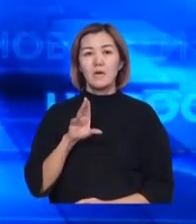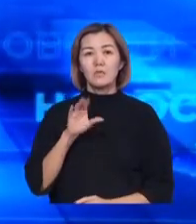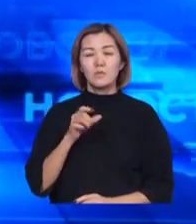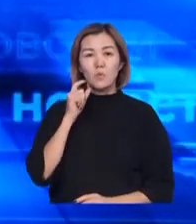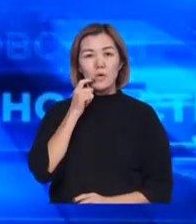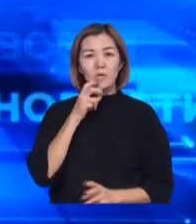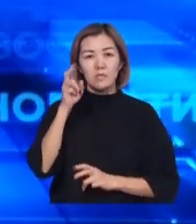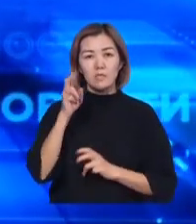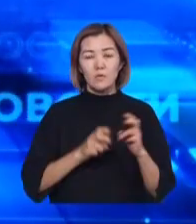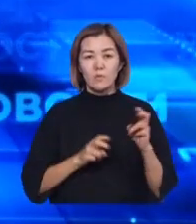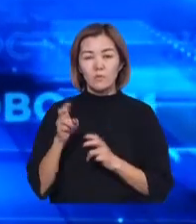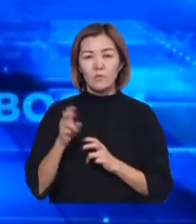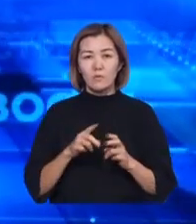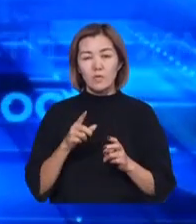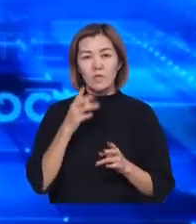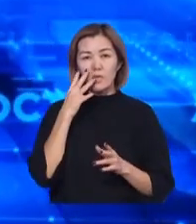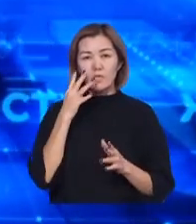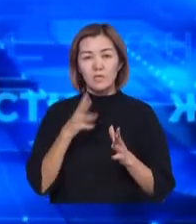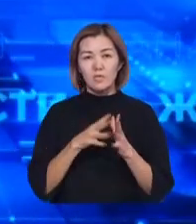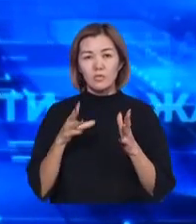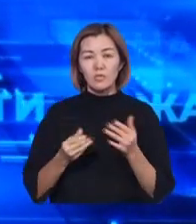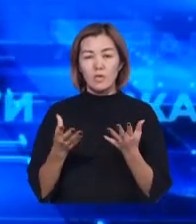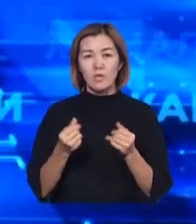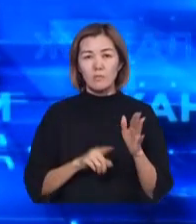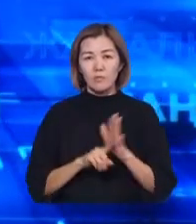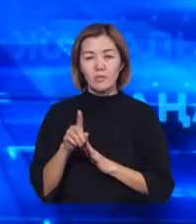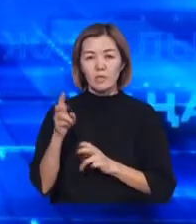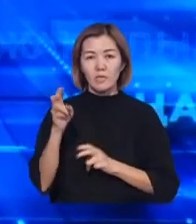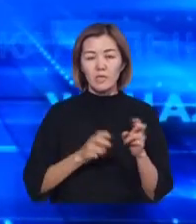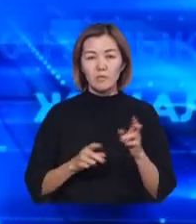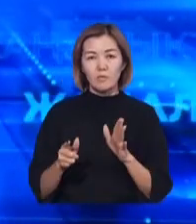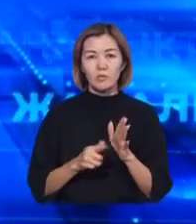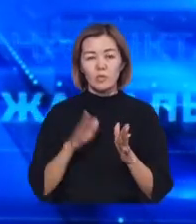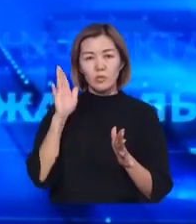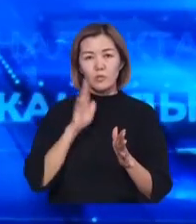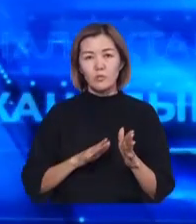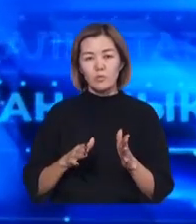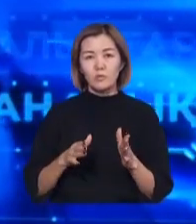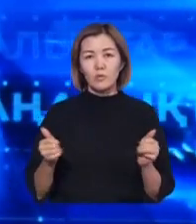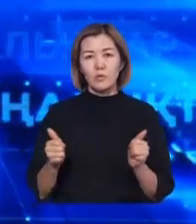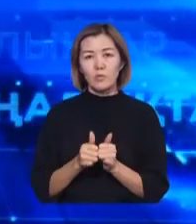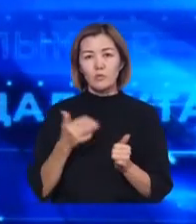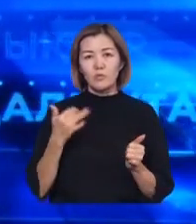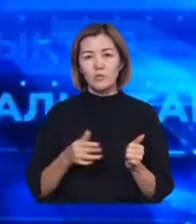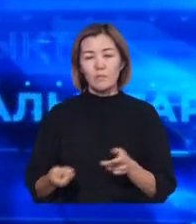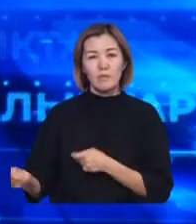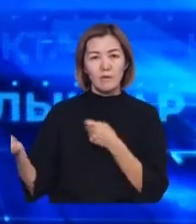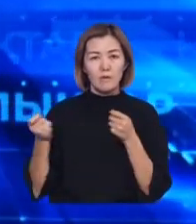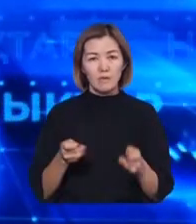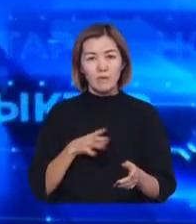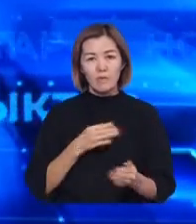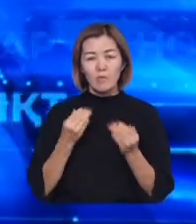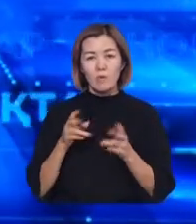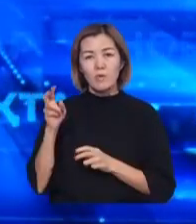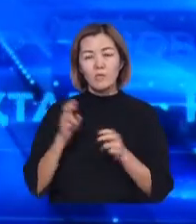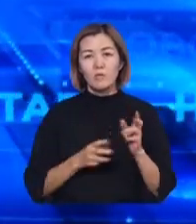Ақсу қант зауыты қызылша қабылдап жатыр. Кәсіпорынға Жетісу облысы ғана емес, көрші Жамбыл өңірінен де тәтті түбір әкеп жатқандар бар. Бүгінге